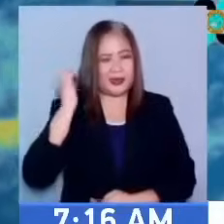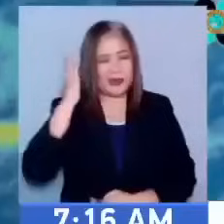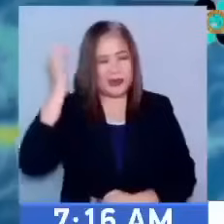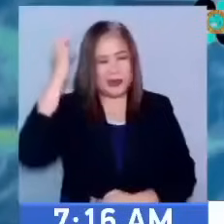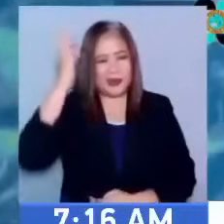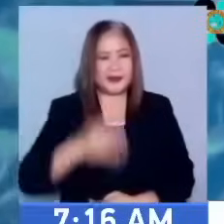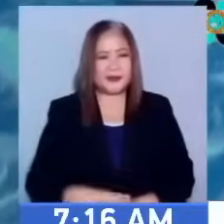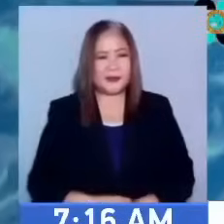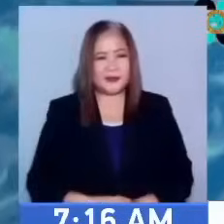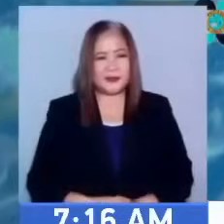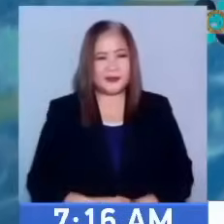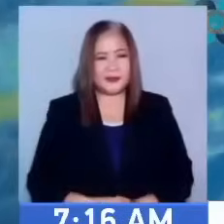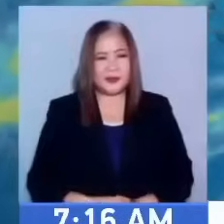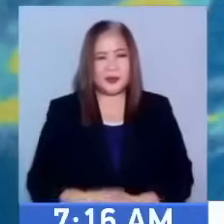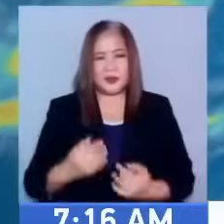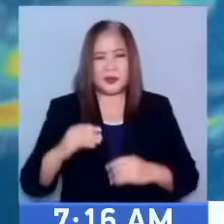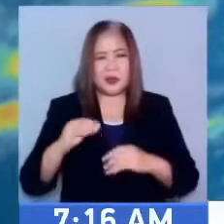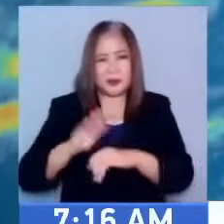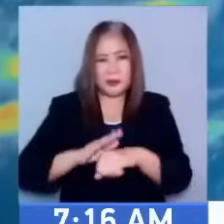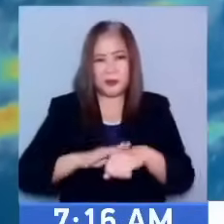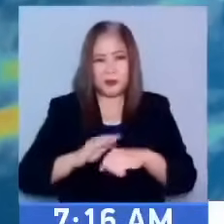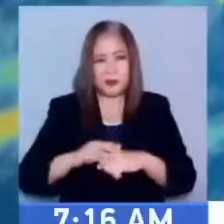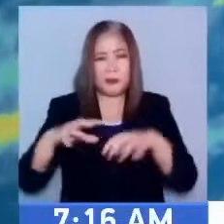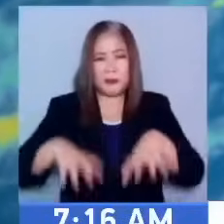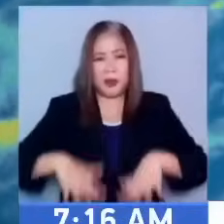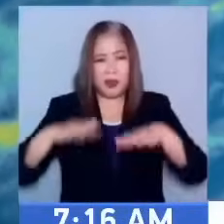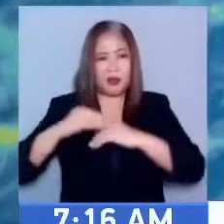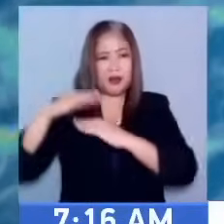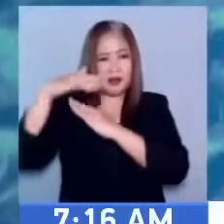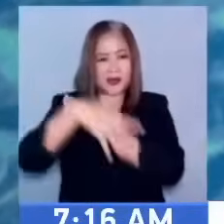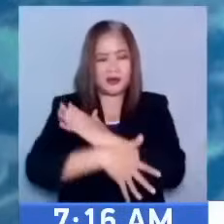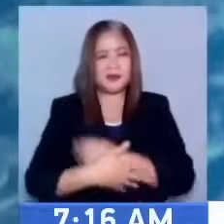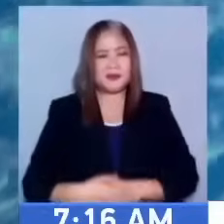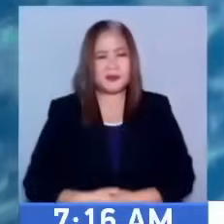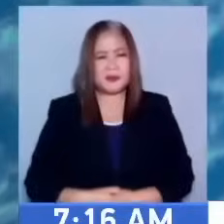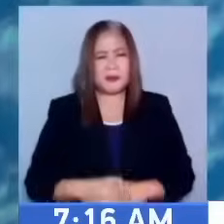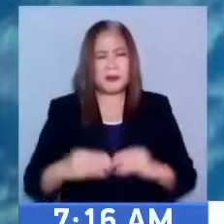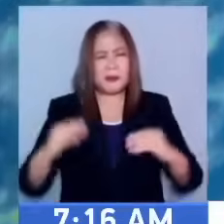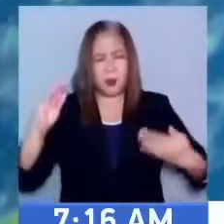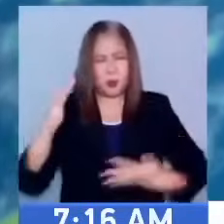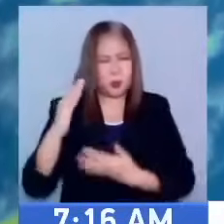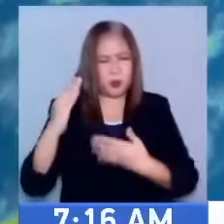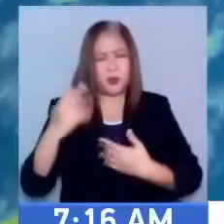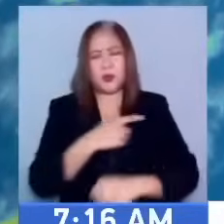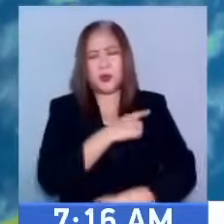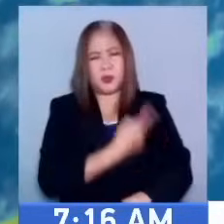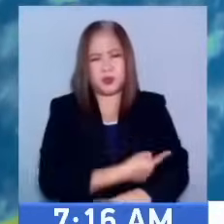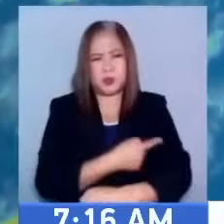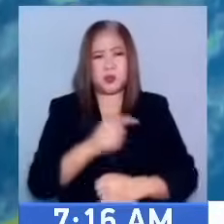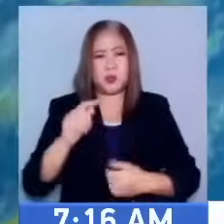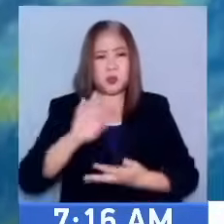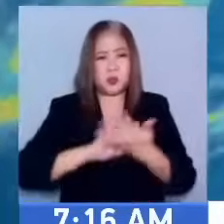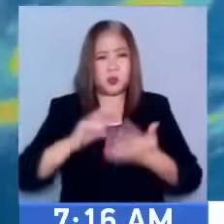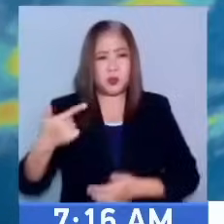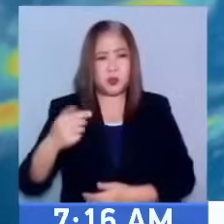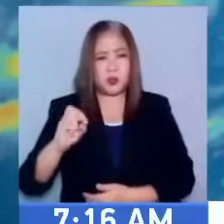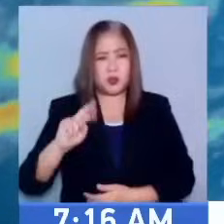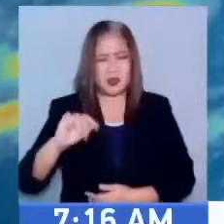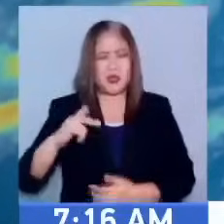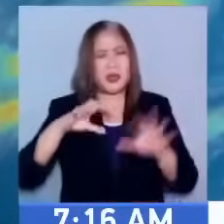naman ng landslide. Malakas pa rin ang habagat dahil sa paghatak ng super bagyong Guring, kaya naman inuulan na rin ng husto ang ibang